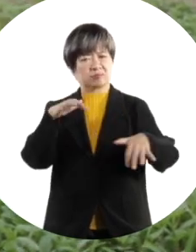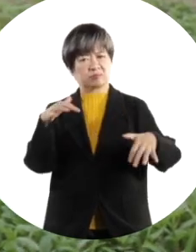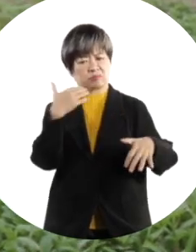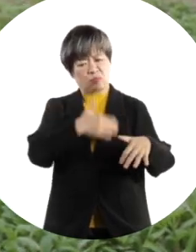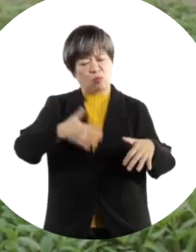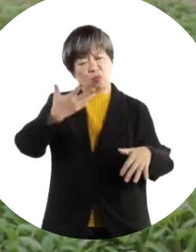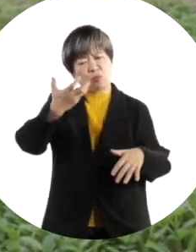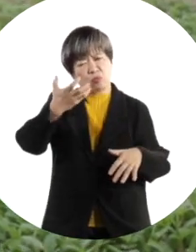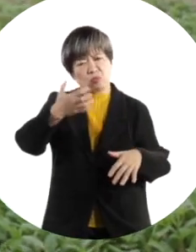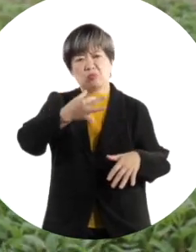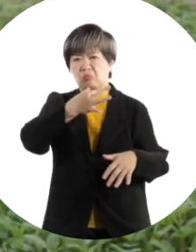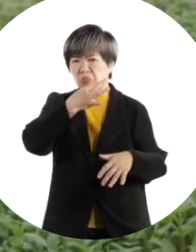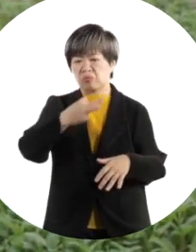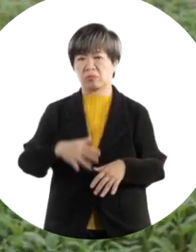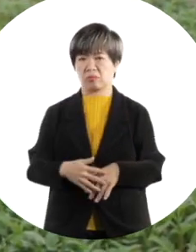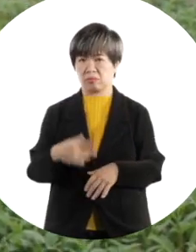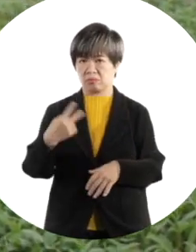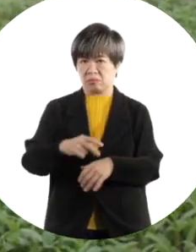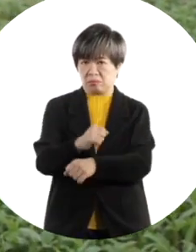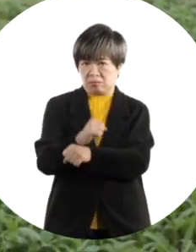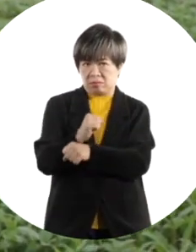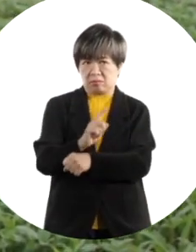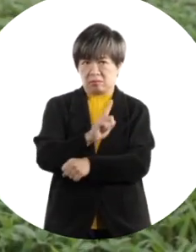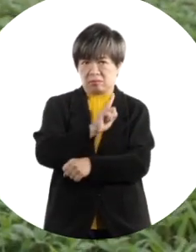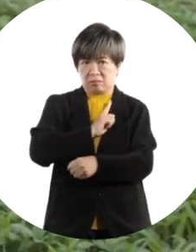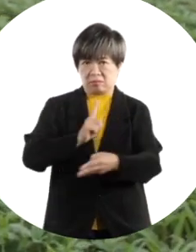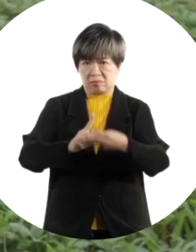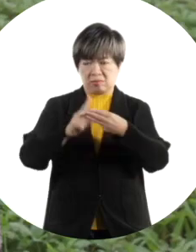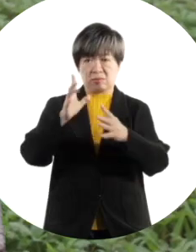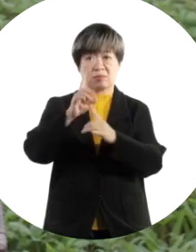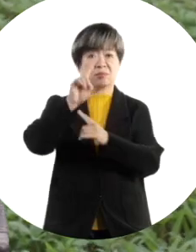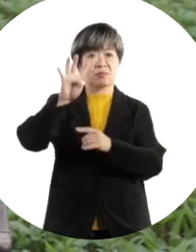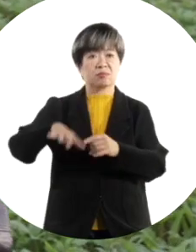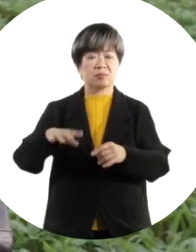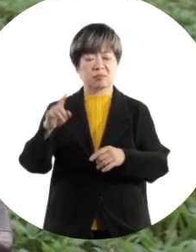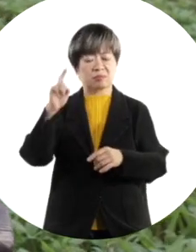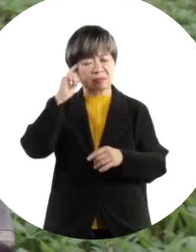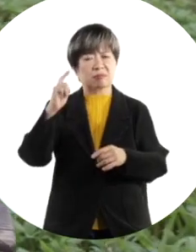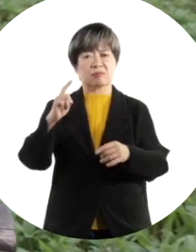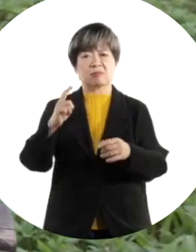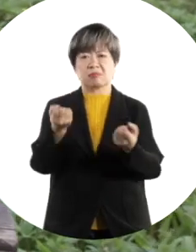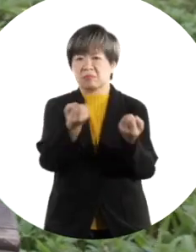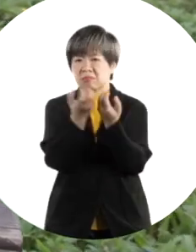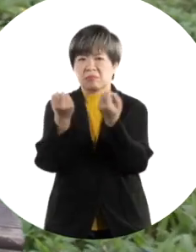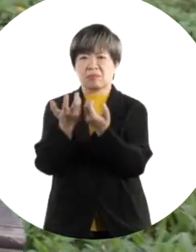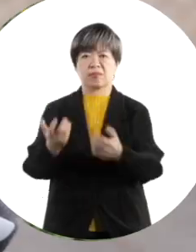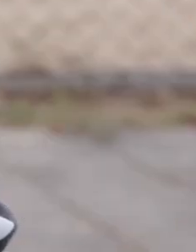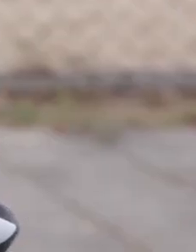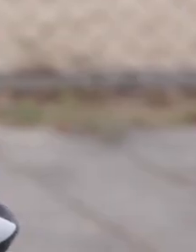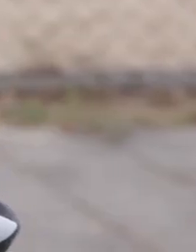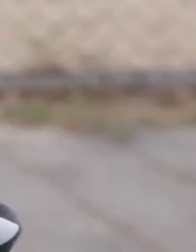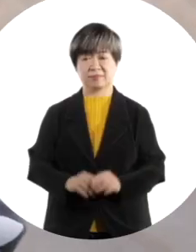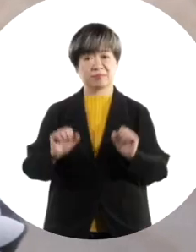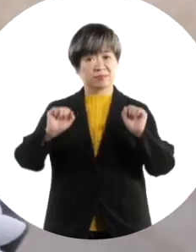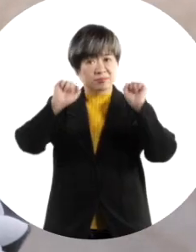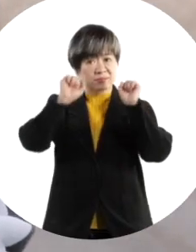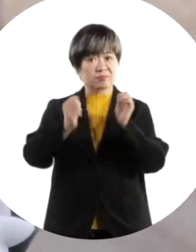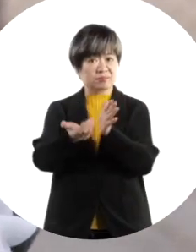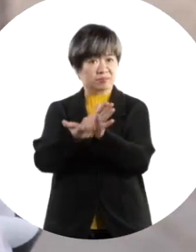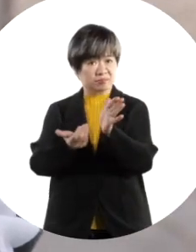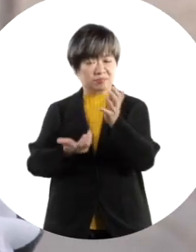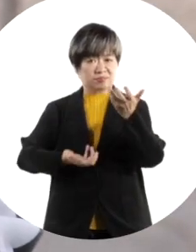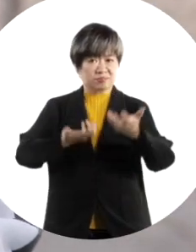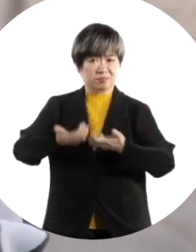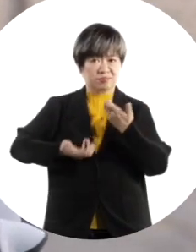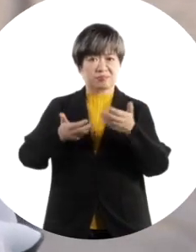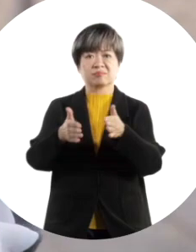体疼痛。另外，也要特别注意自主神经异常反射的问题哟。我们在运动前一定要